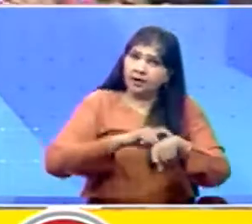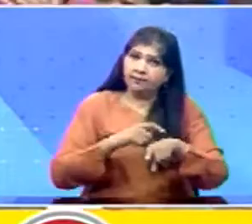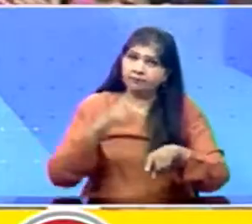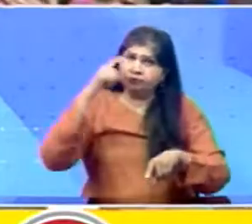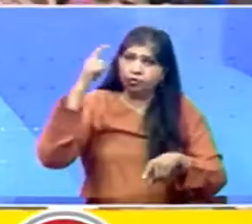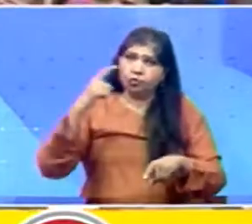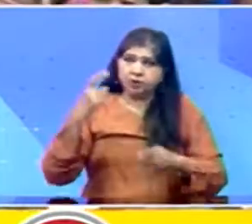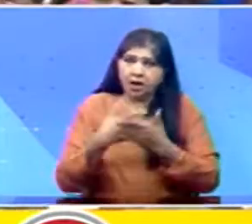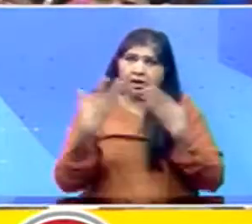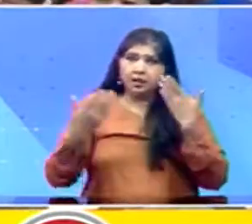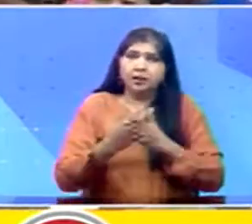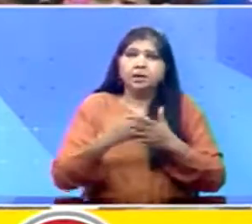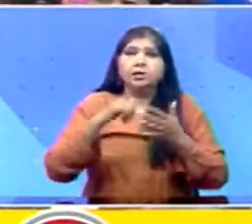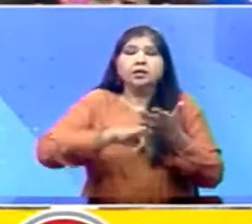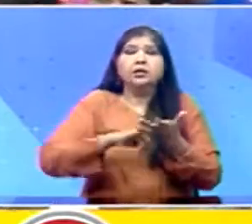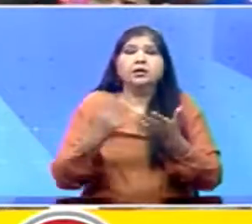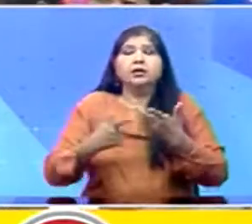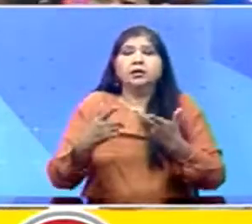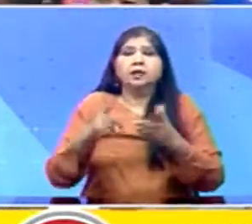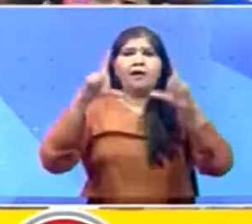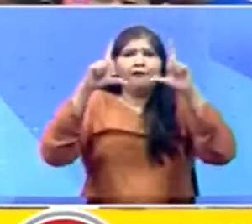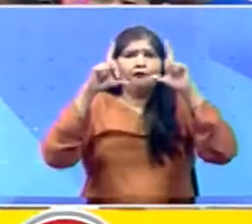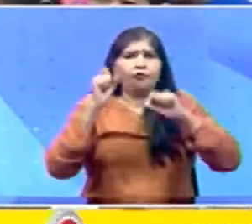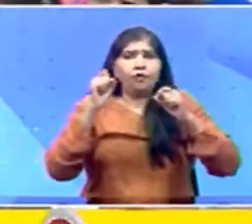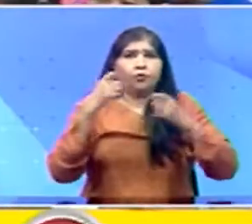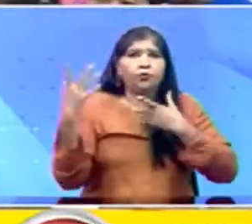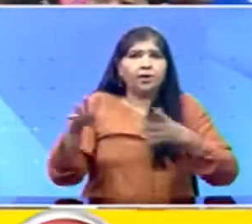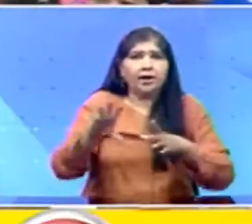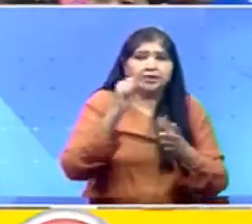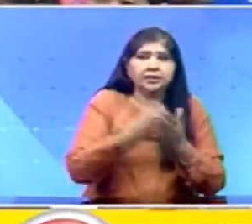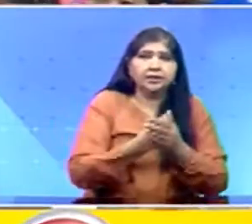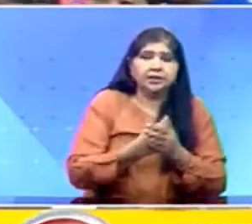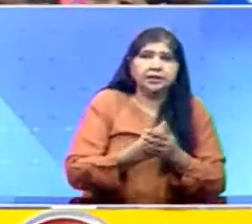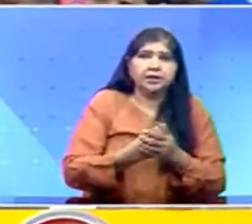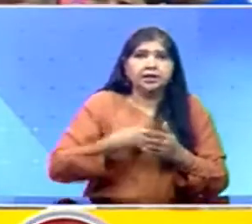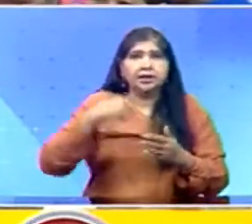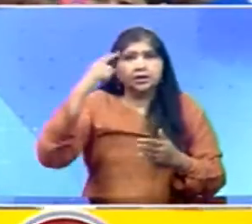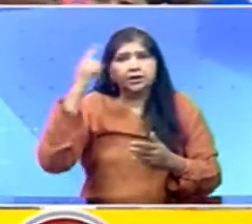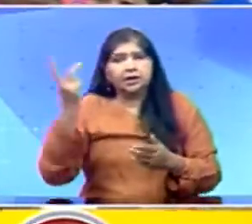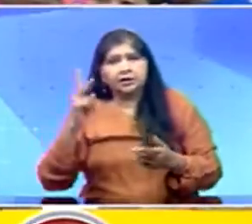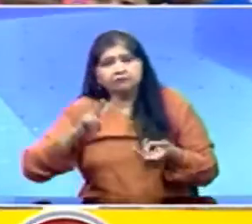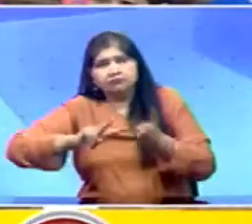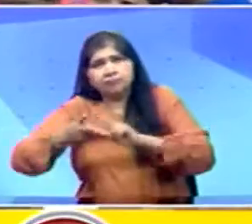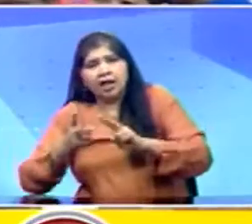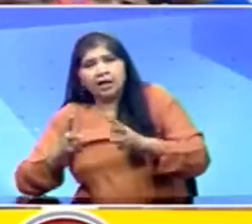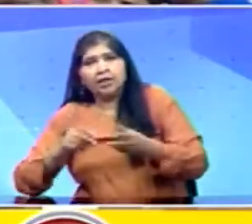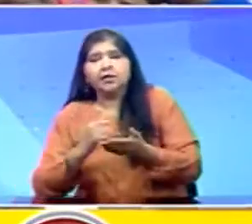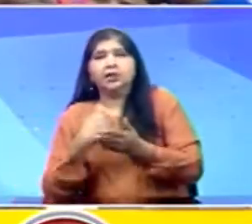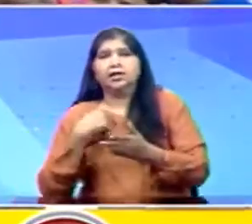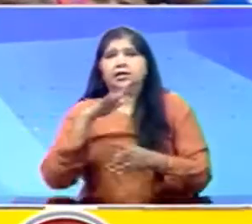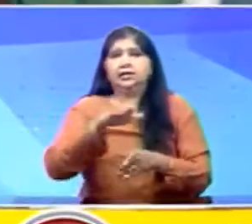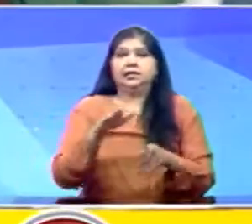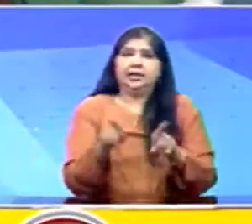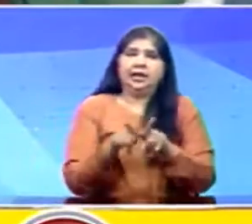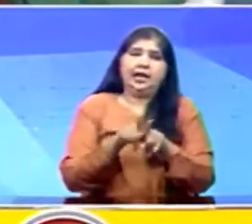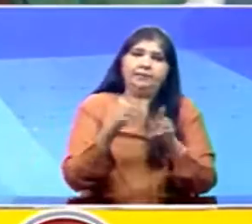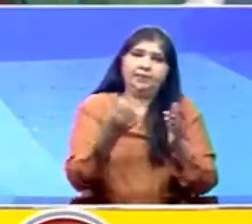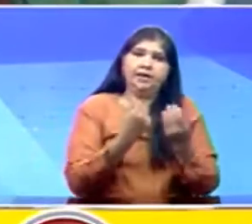सुल्तान की बावडी की तस्वीर और तकदीर बदलने का संकल्प लिया